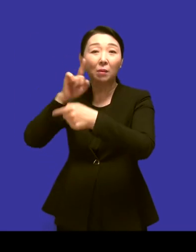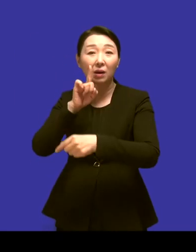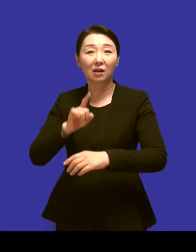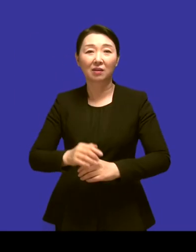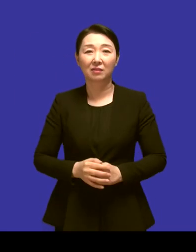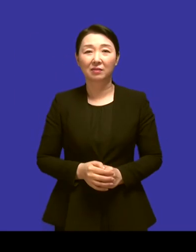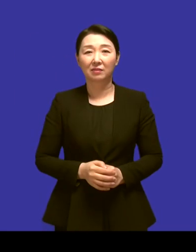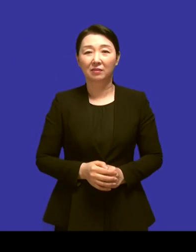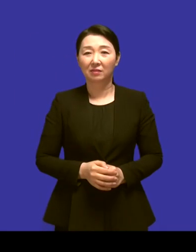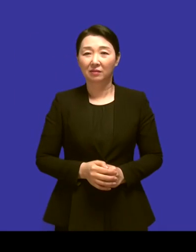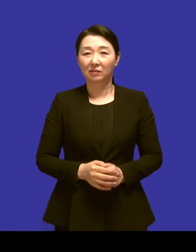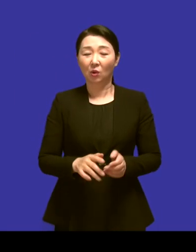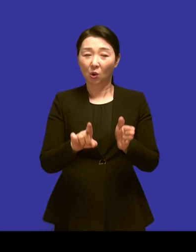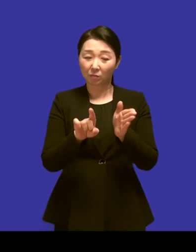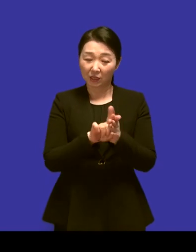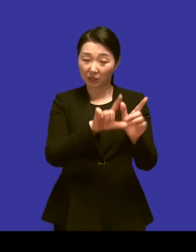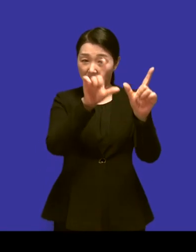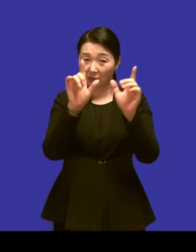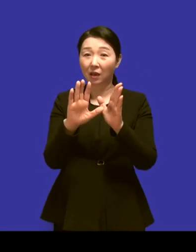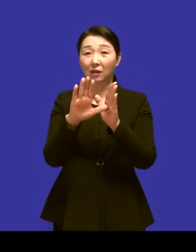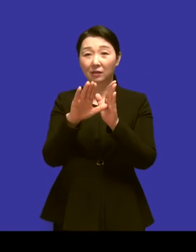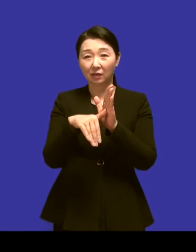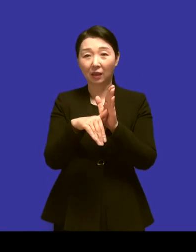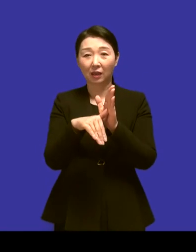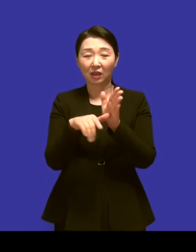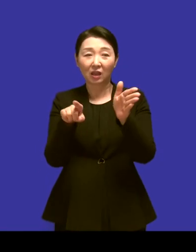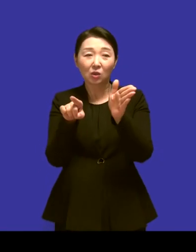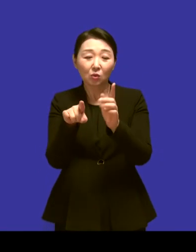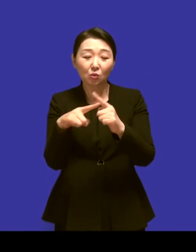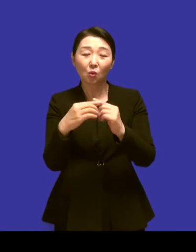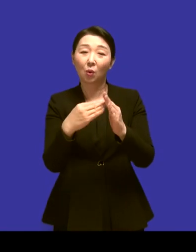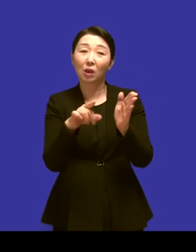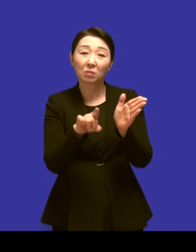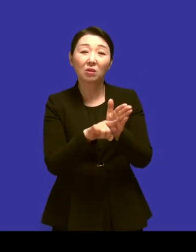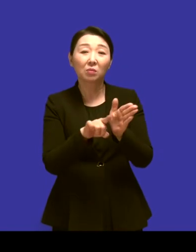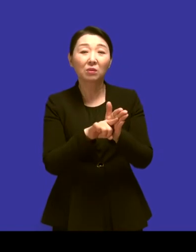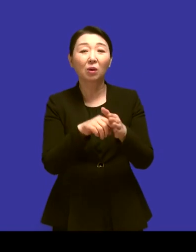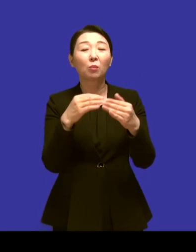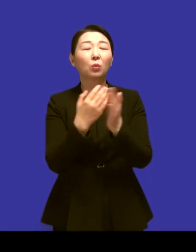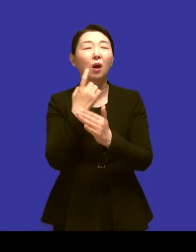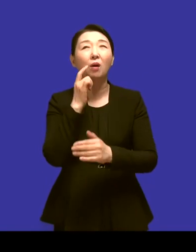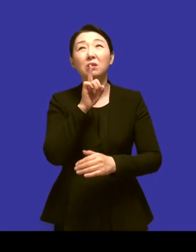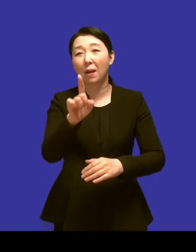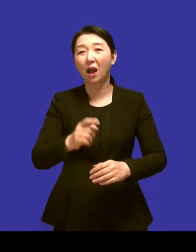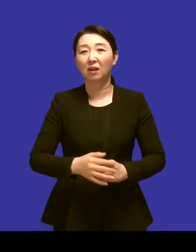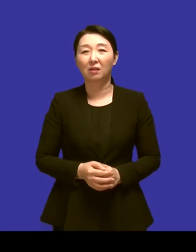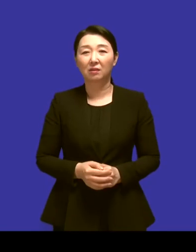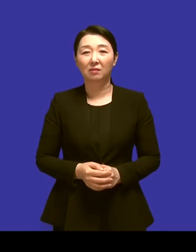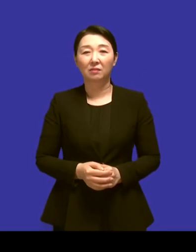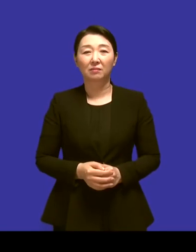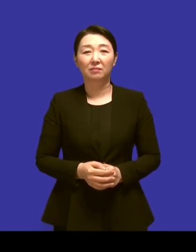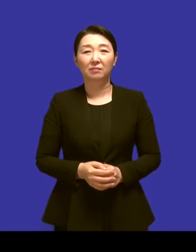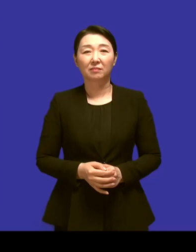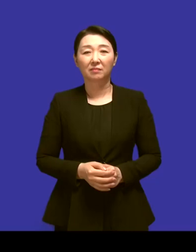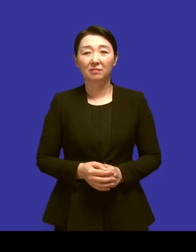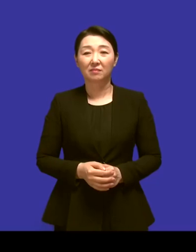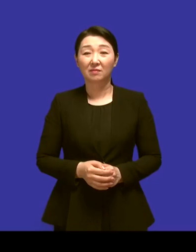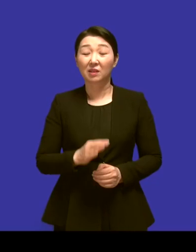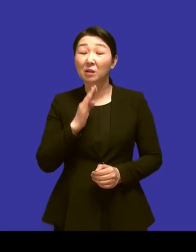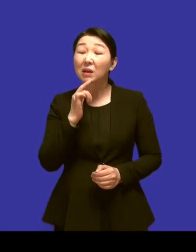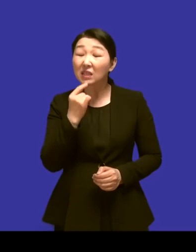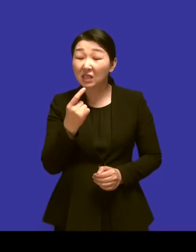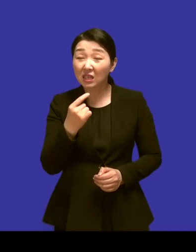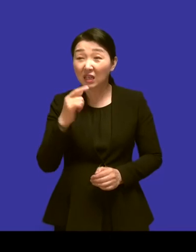너 그런 신앙 생활 하면서 막 믿는 교회 믿는 거 다 이제 기믹이다. 이제 거짓말인 거 아니냐. 거짓